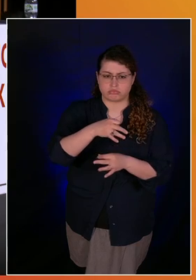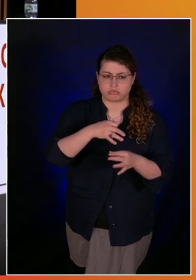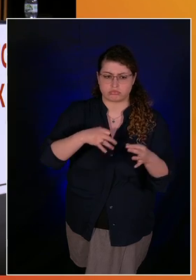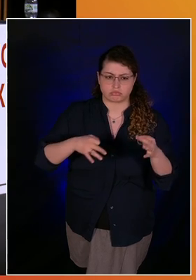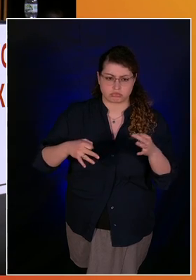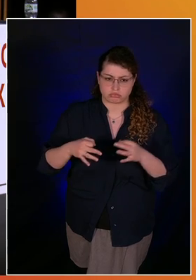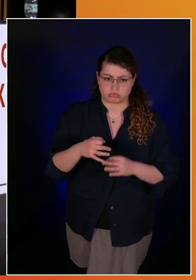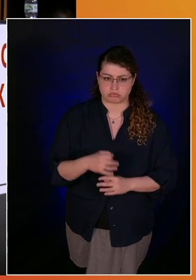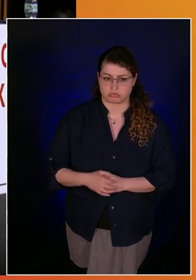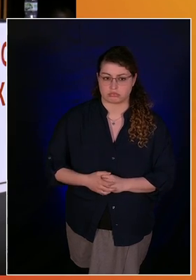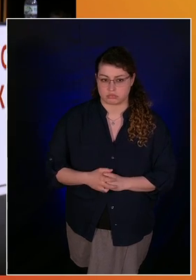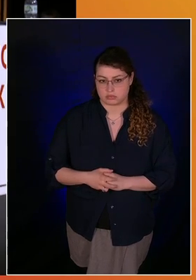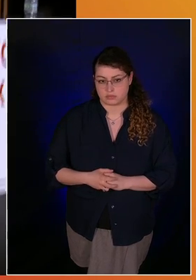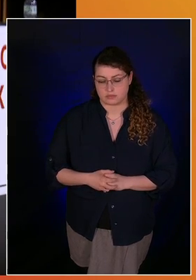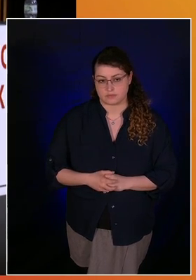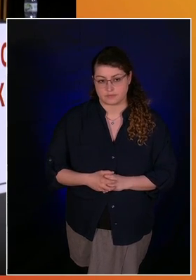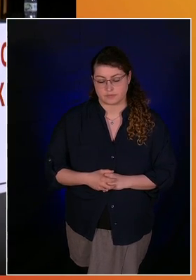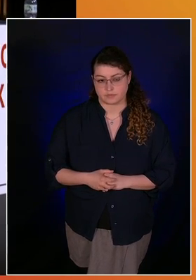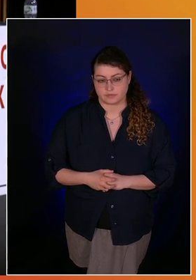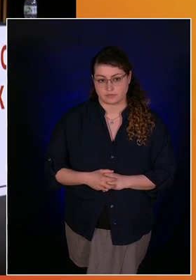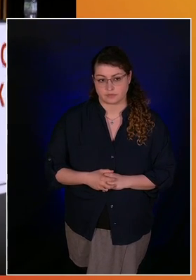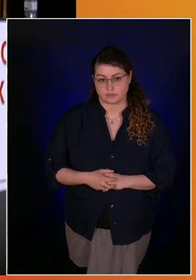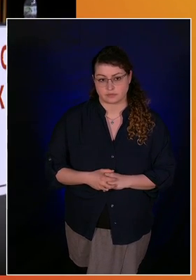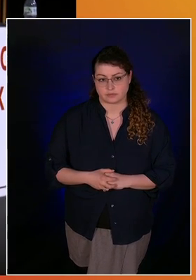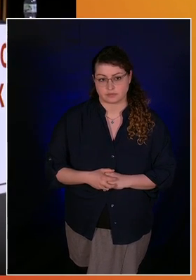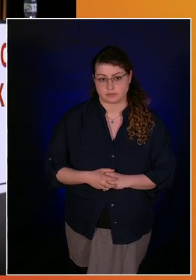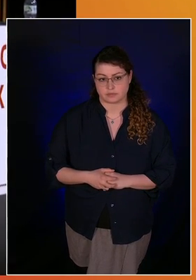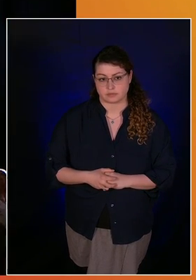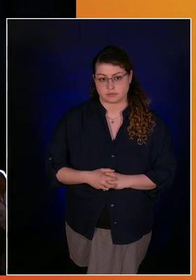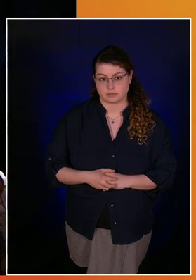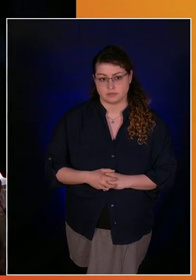regarde non je sais pas là là ça m'échappe si tu veux tu